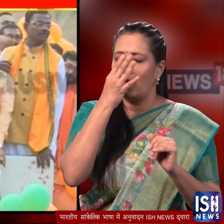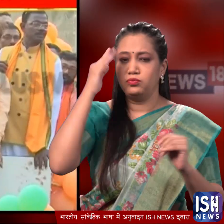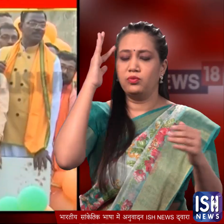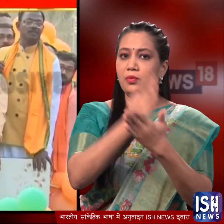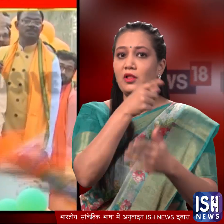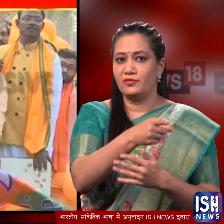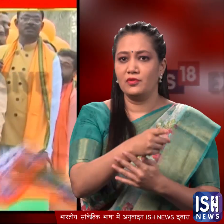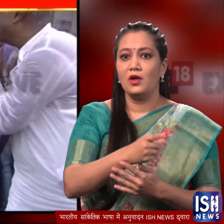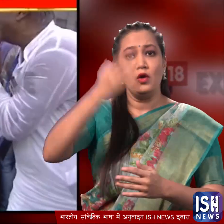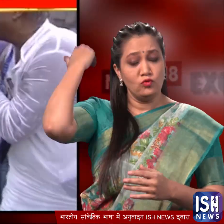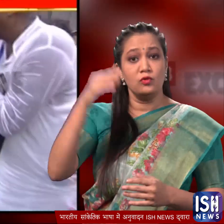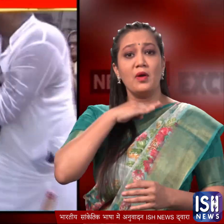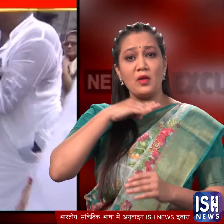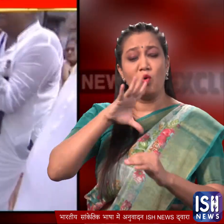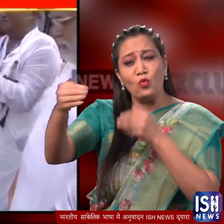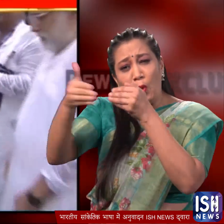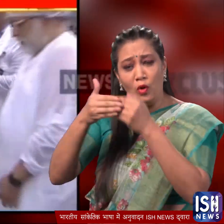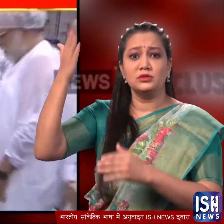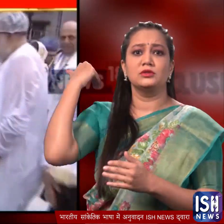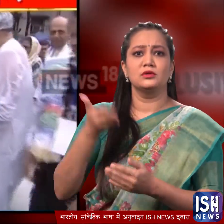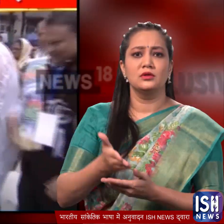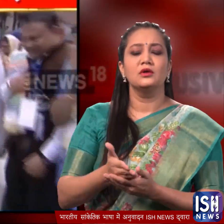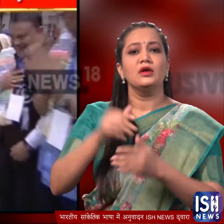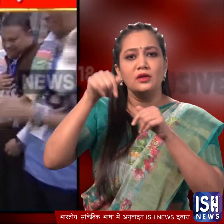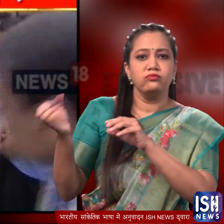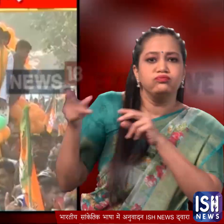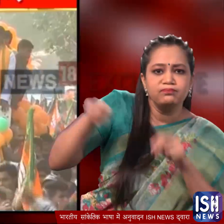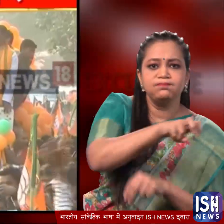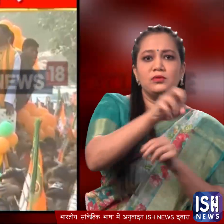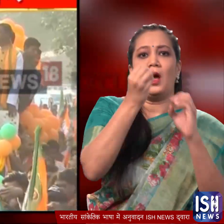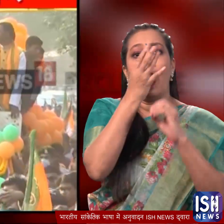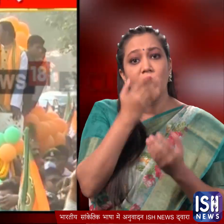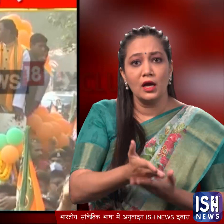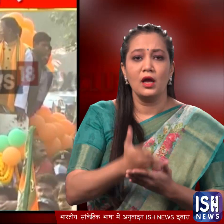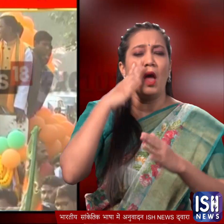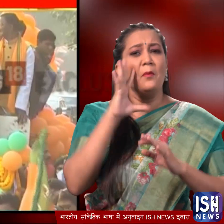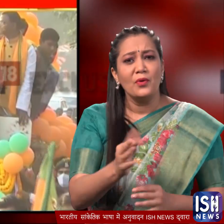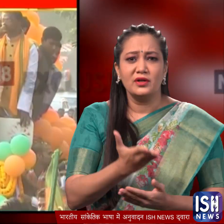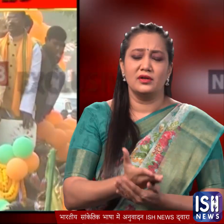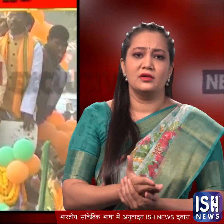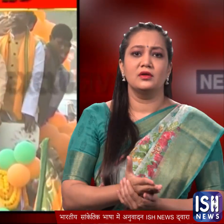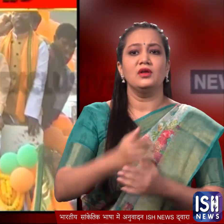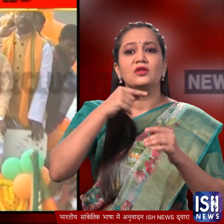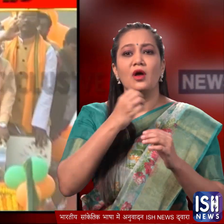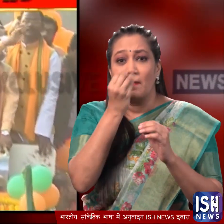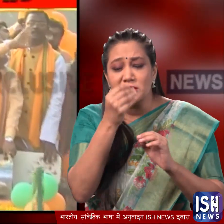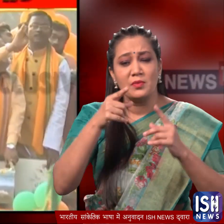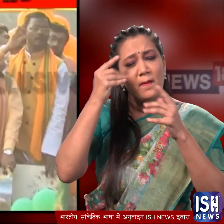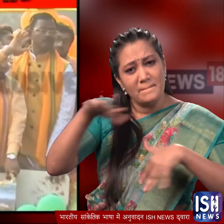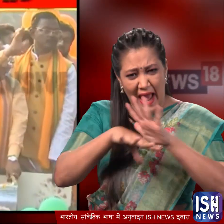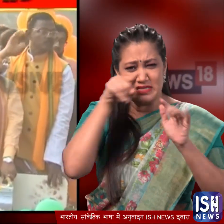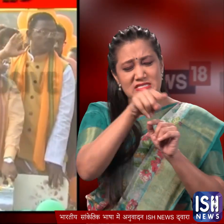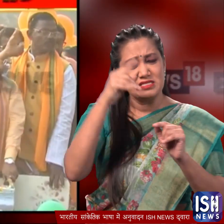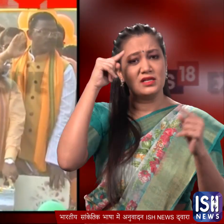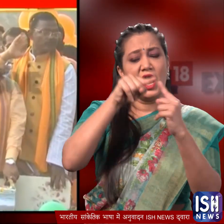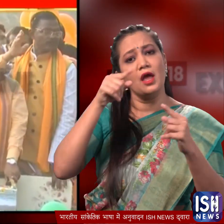दांव खेला है, क्योंकि एक वक्त था जब वो ममता के दाहिने हाथ थे, लेकिन अब वो बीजेपी में हैं और उन अहम चेहरों में एक हैं जिनके भरोसे बीजेपी बंगाल में